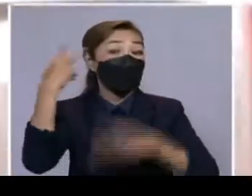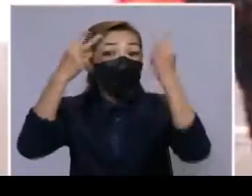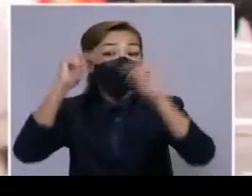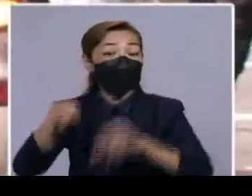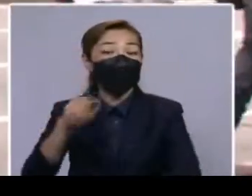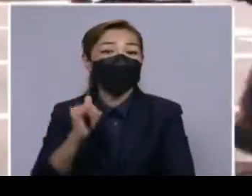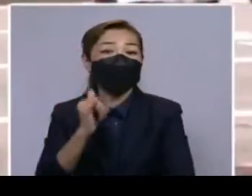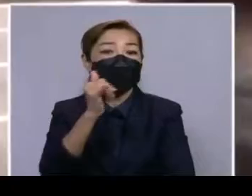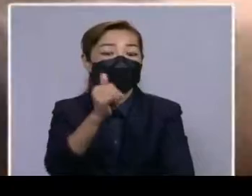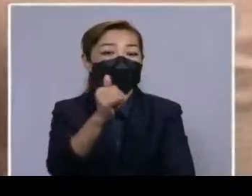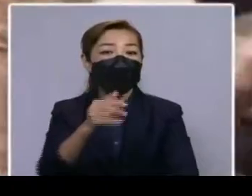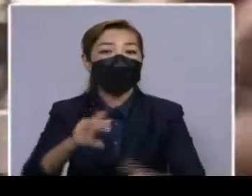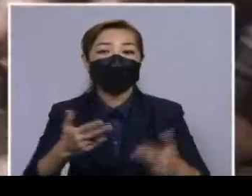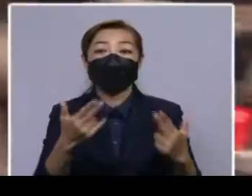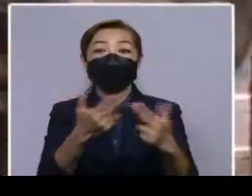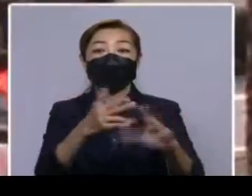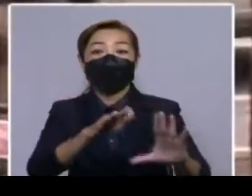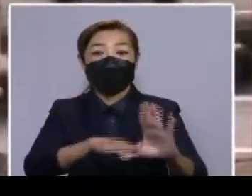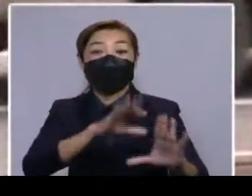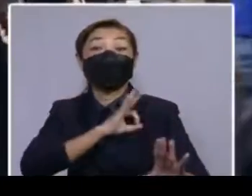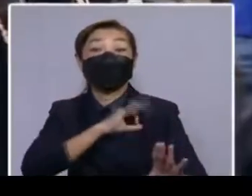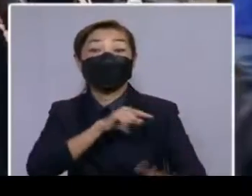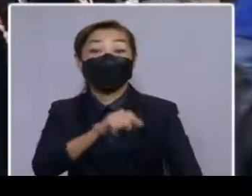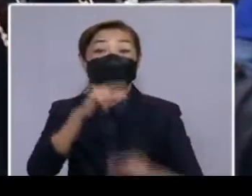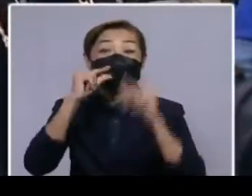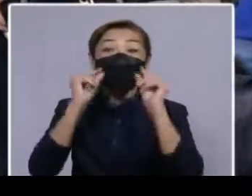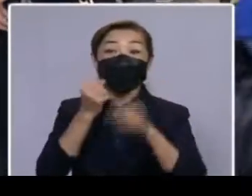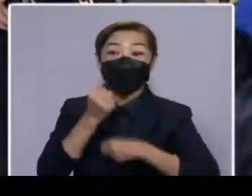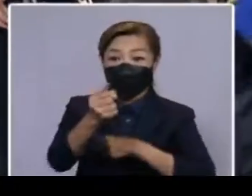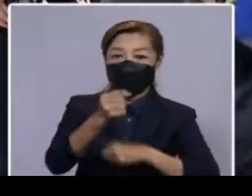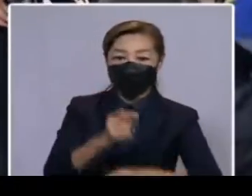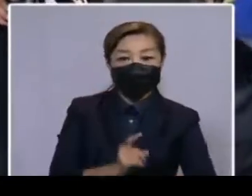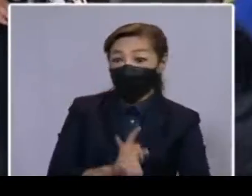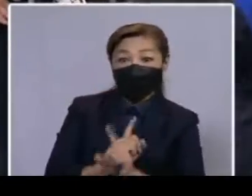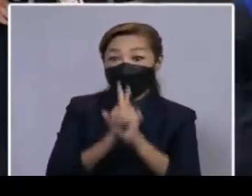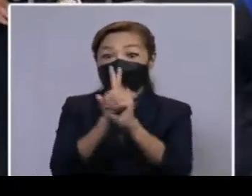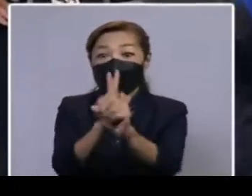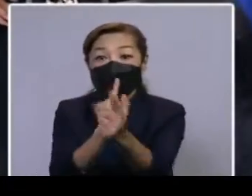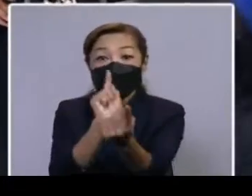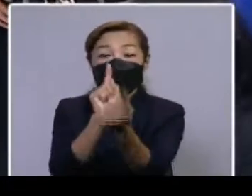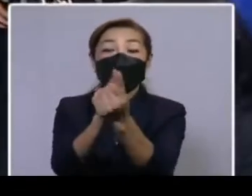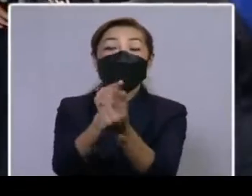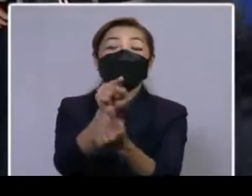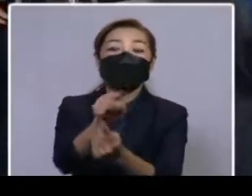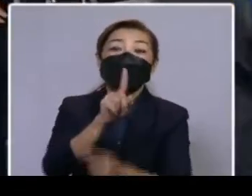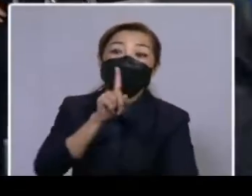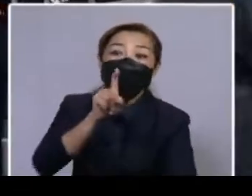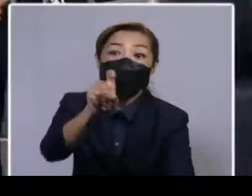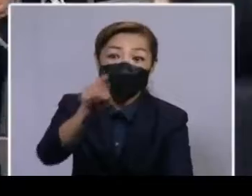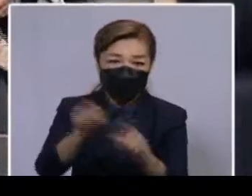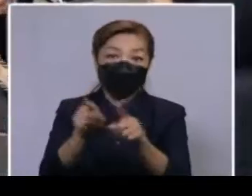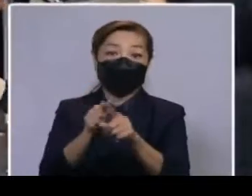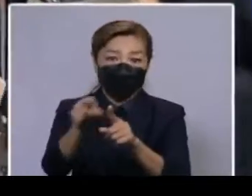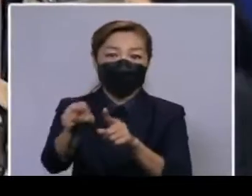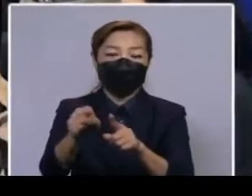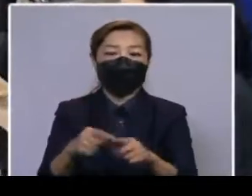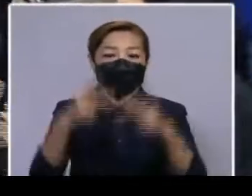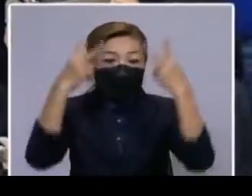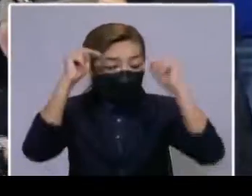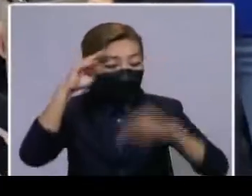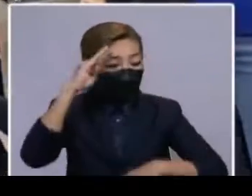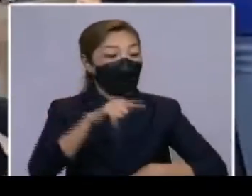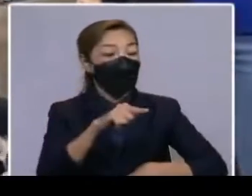สมาชิกคะใครสร้างชาติคุณชูวิทย์ก็ตามไปเจอนะคะคุณทวิตก็ไปถามเรื่องนี้เหมือนกัน